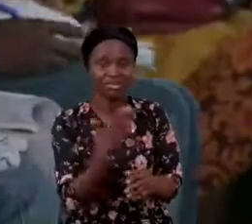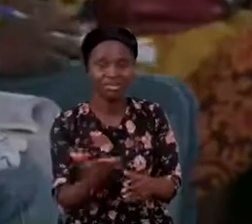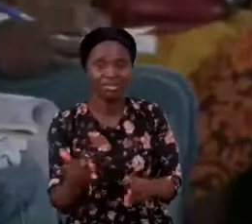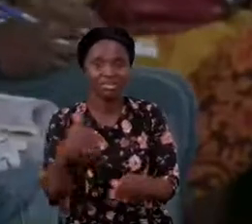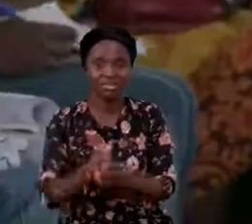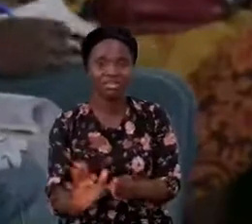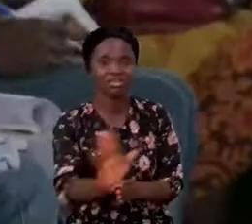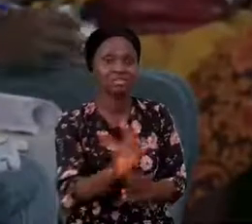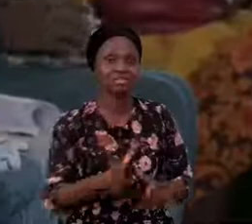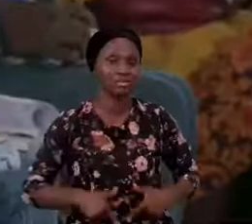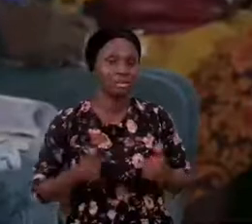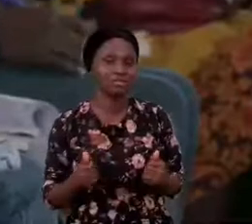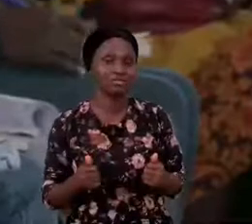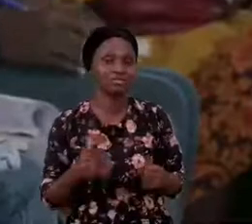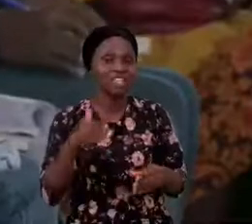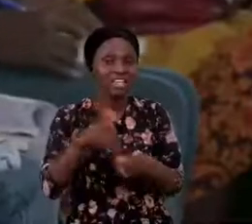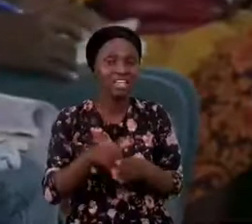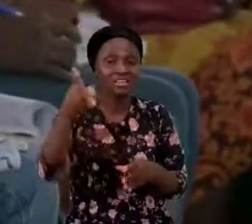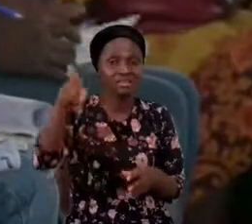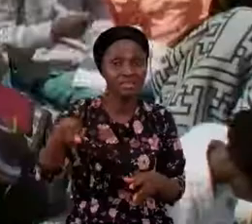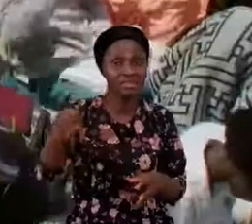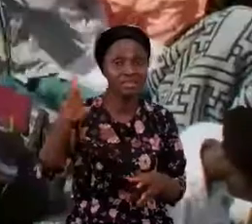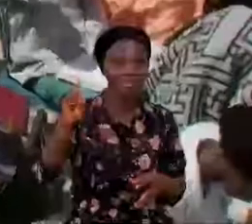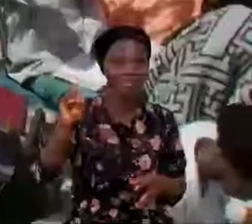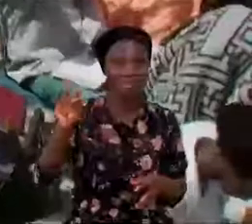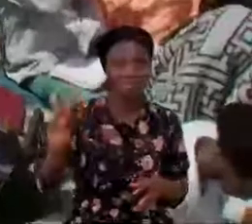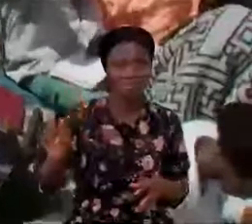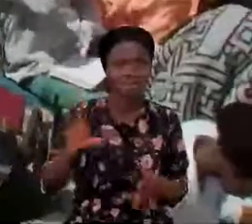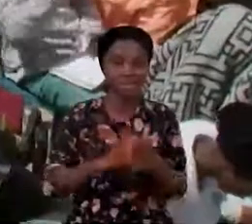27. Proverbe